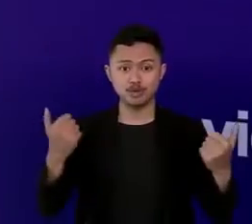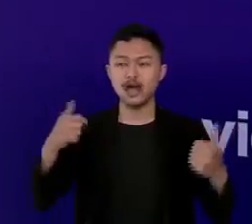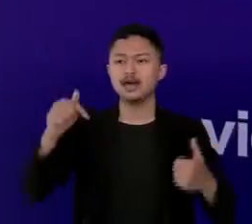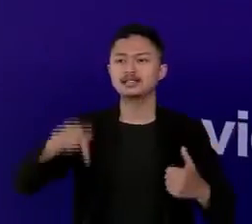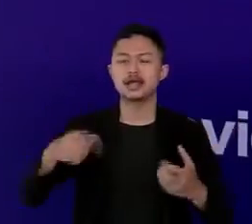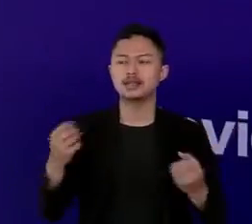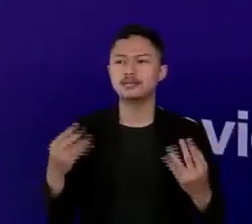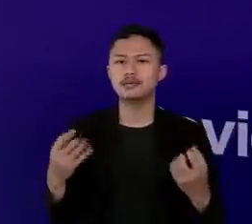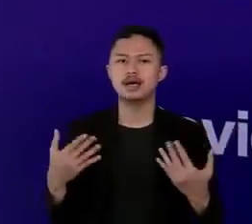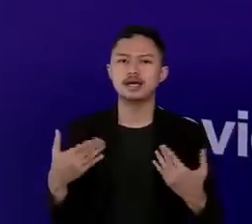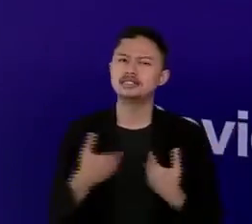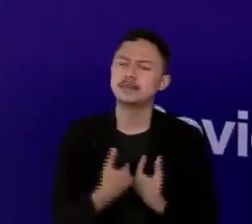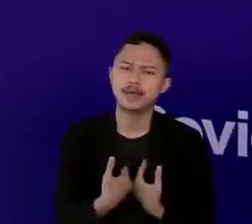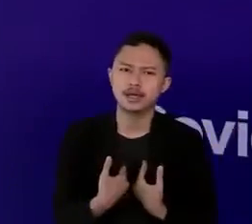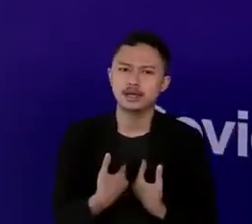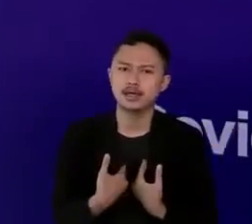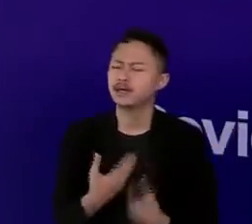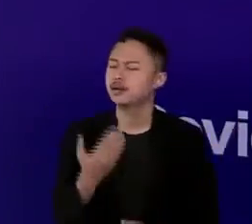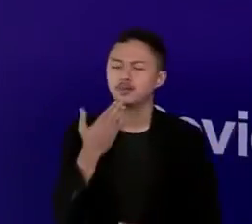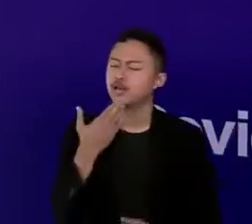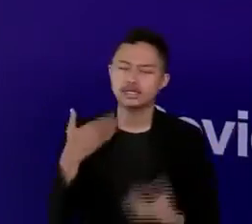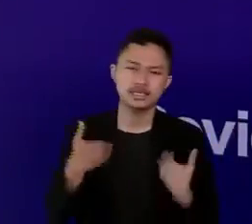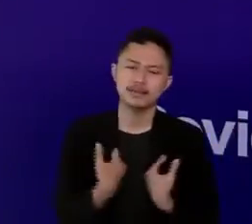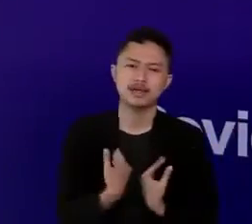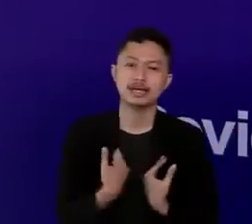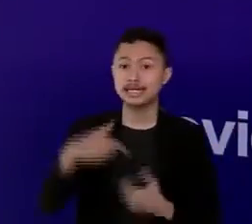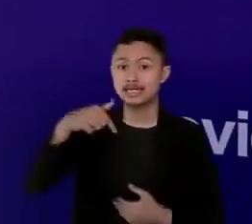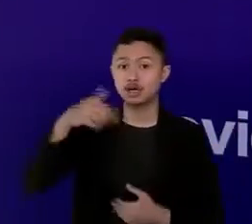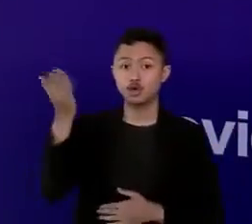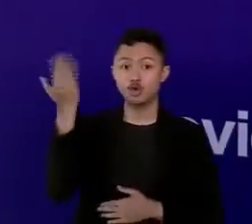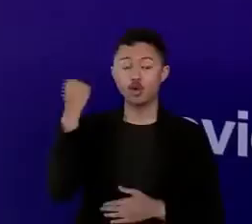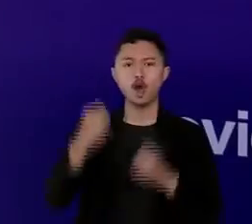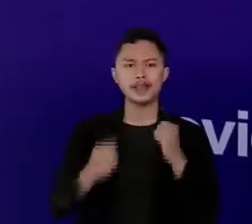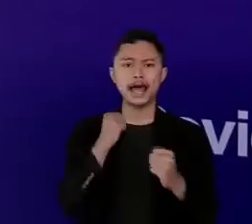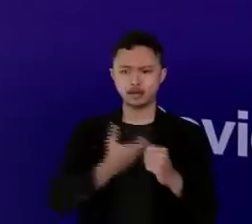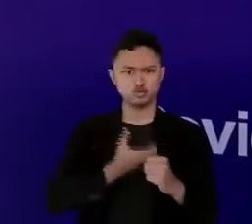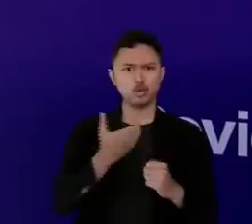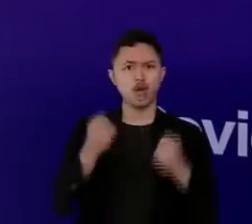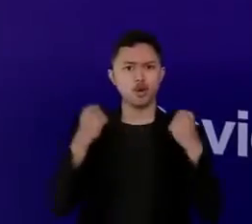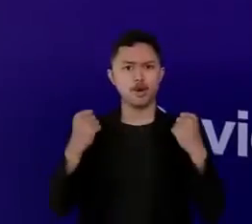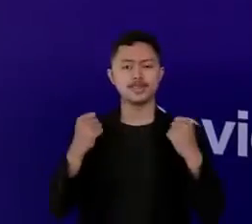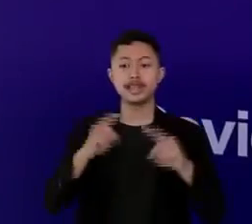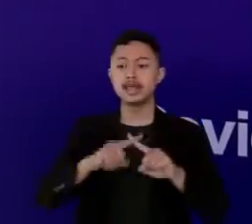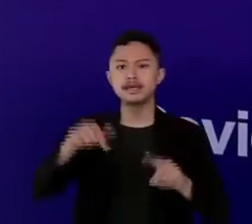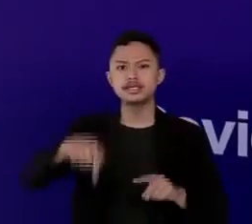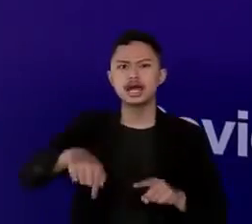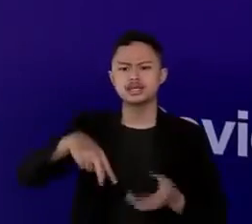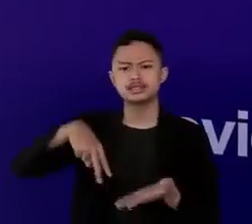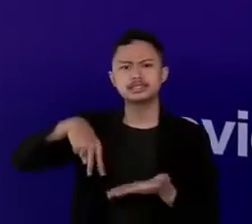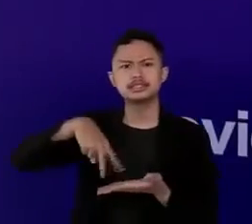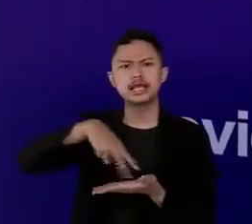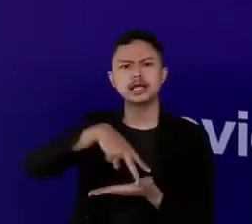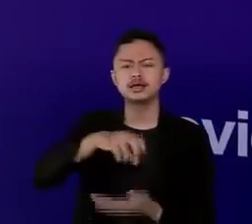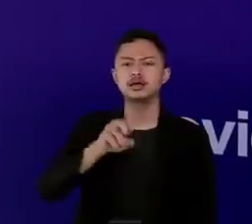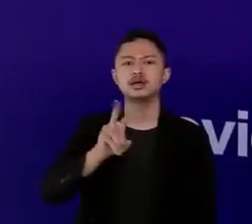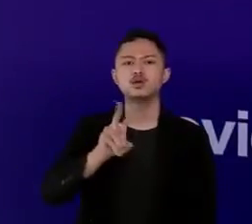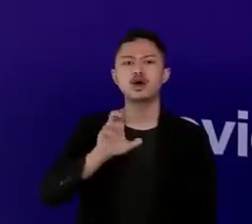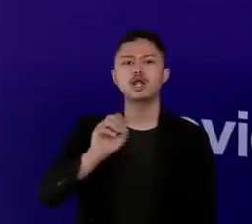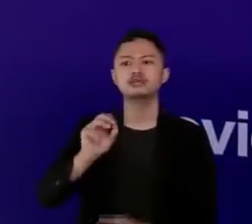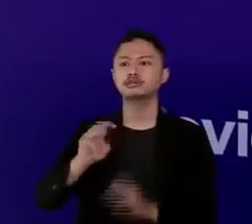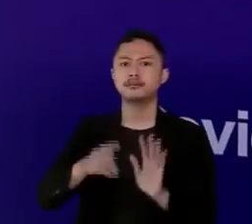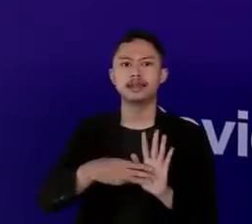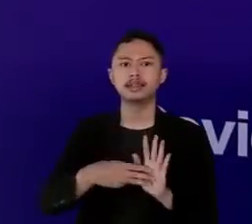lari satu kilo 2 kilo ini jalan 200meter sudah sesak ya kemudian ada yang masih ada